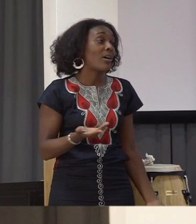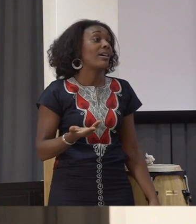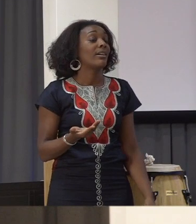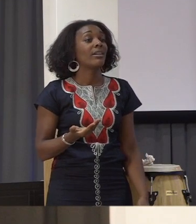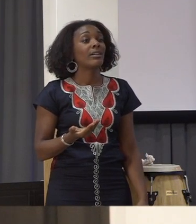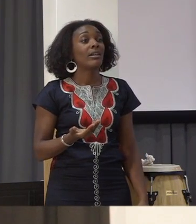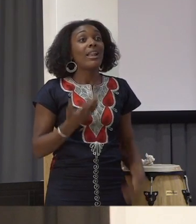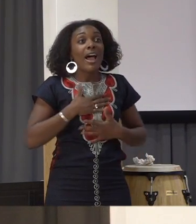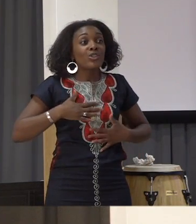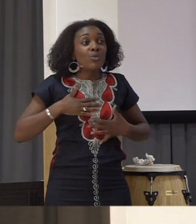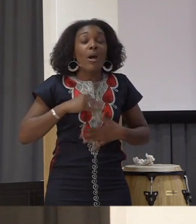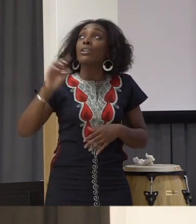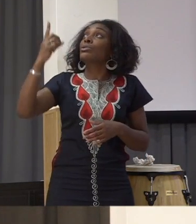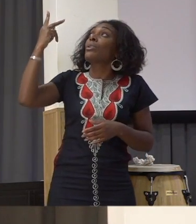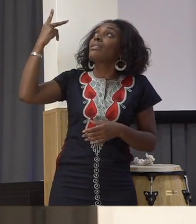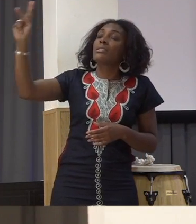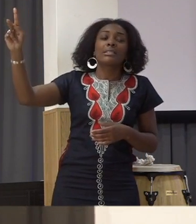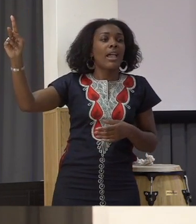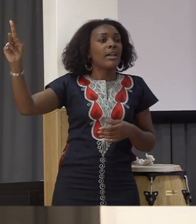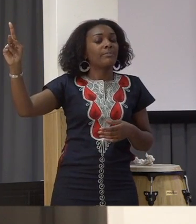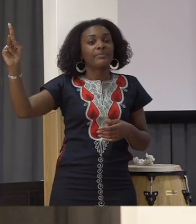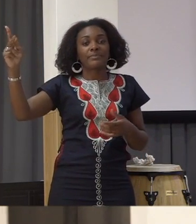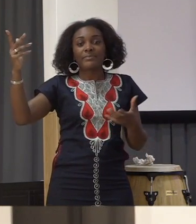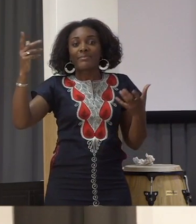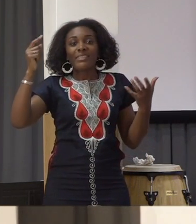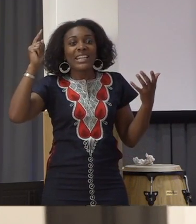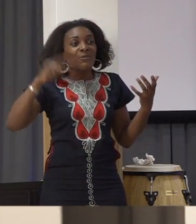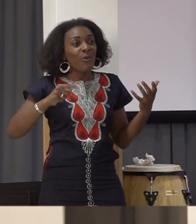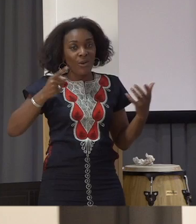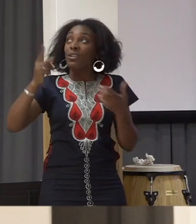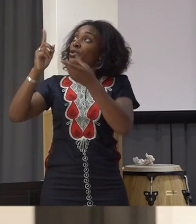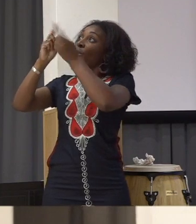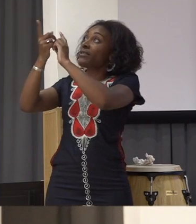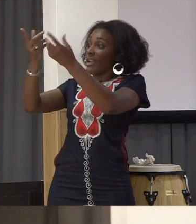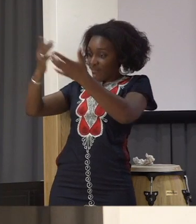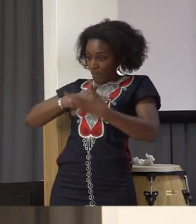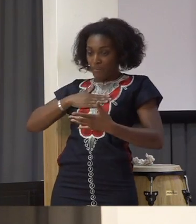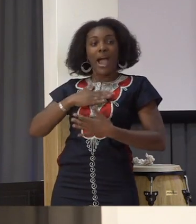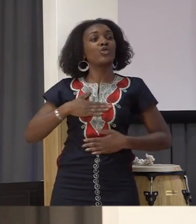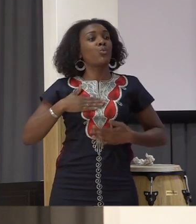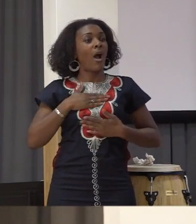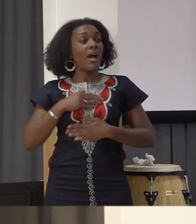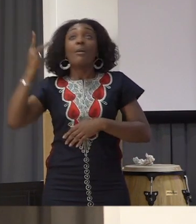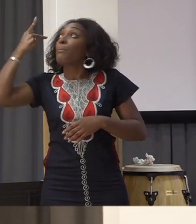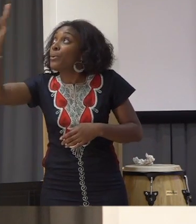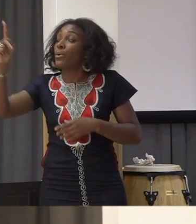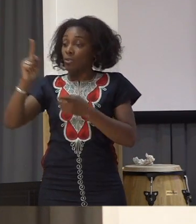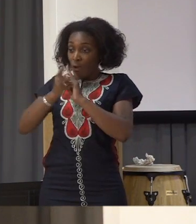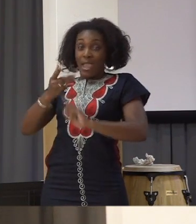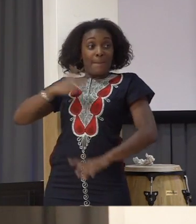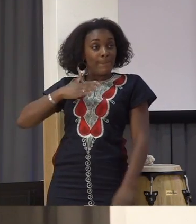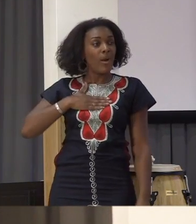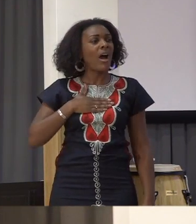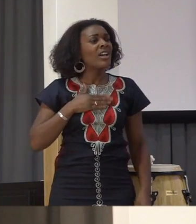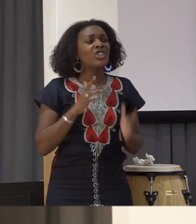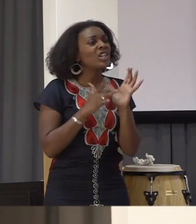Parce que la joie du Seigneur doit être notre joie. Notre joie. Jésus ne veut pas